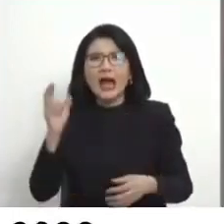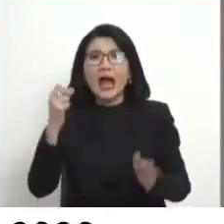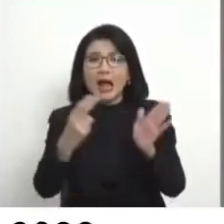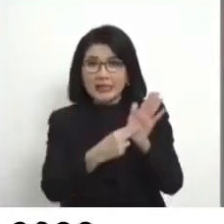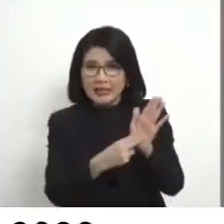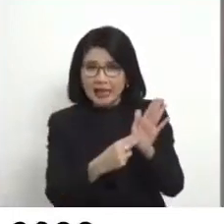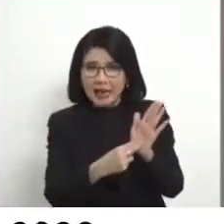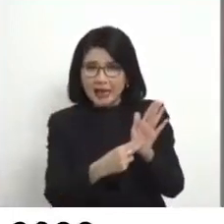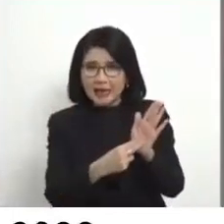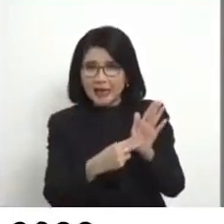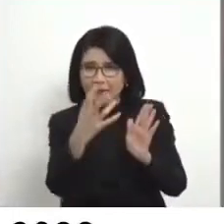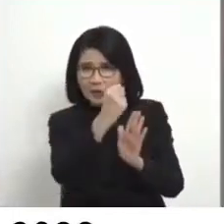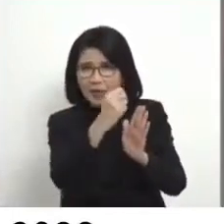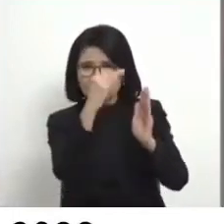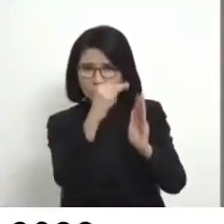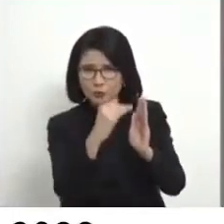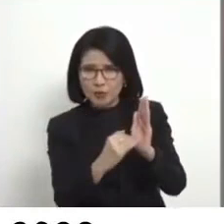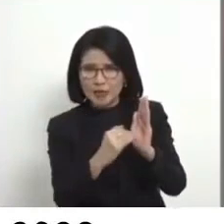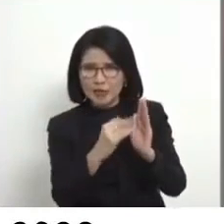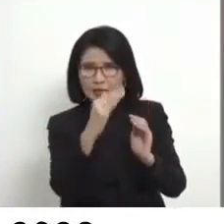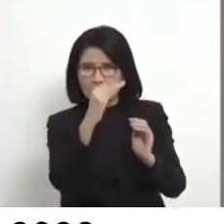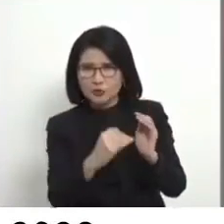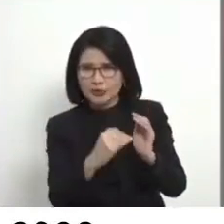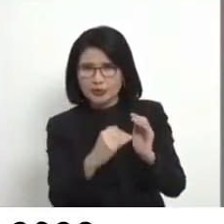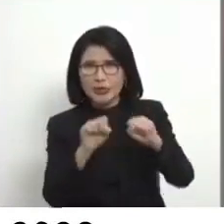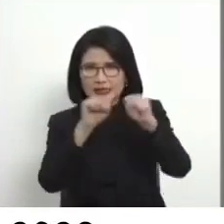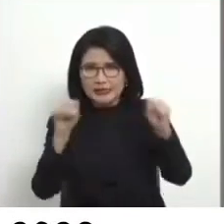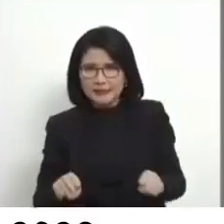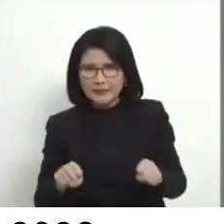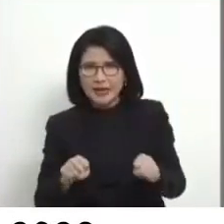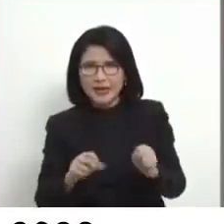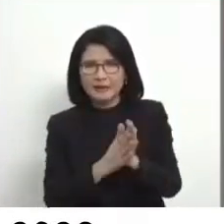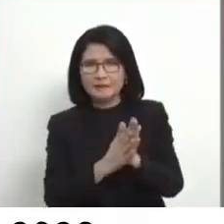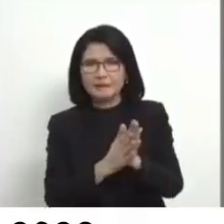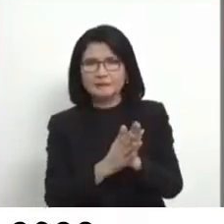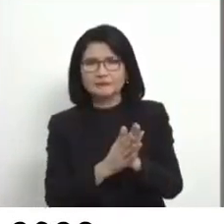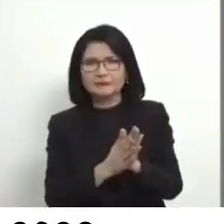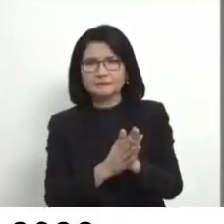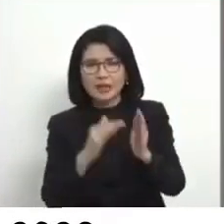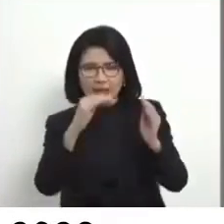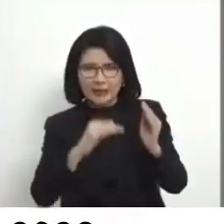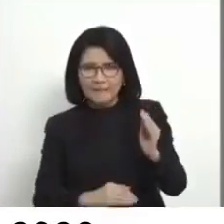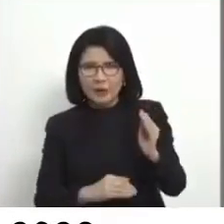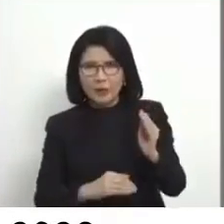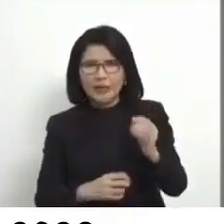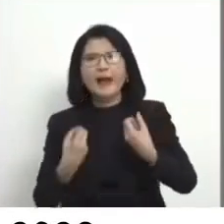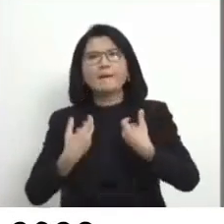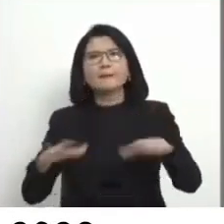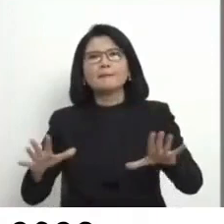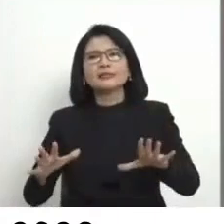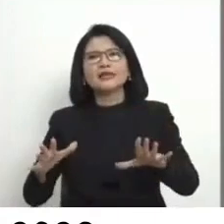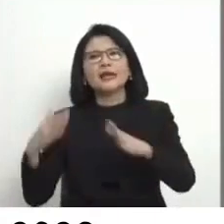dulu yang kita pegang kemudian ada turunan teknisnya nya teknokrasi yang tadi saya sampaikan dan kemudian bebaskan dari